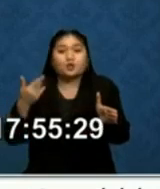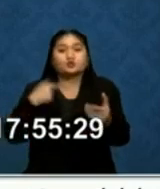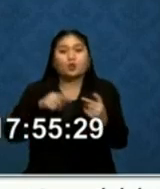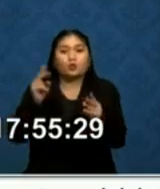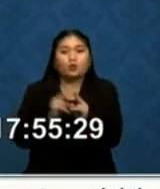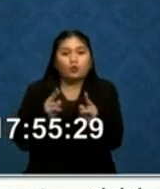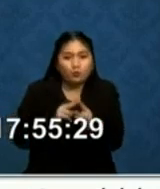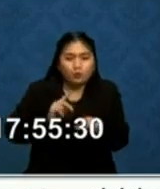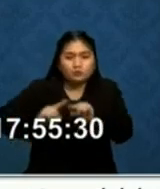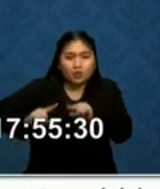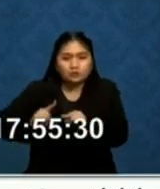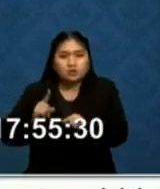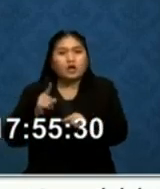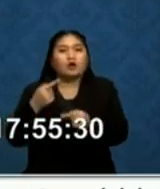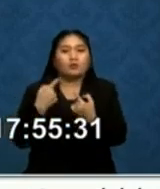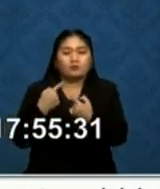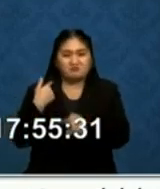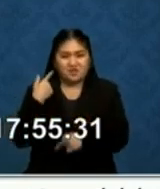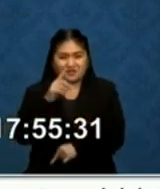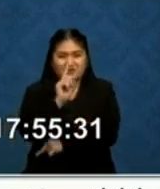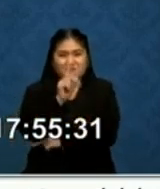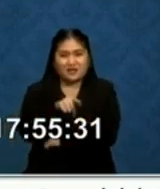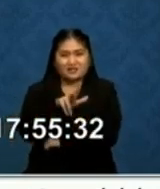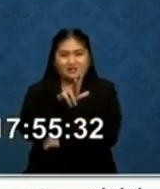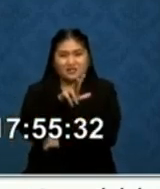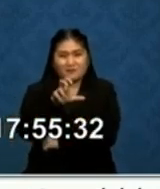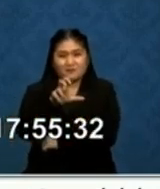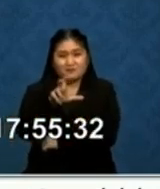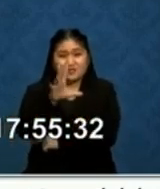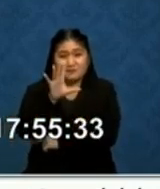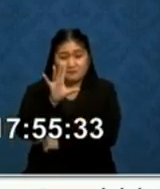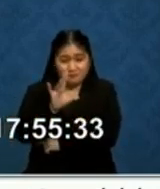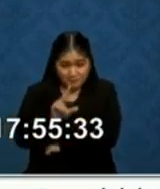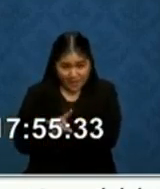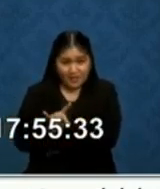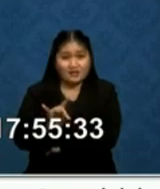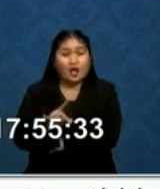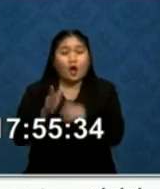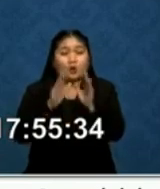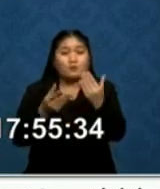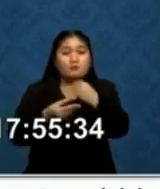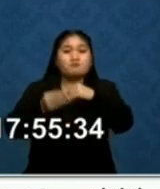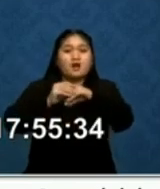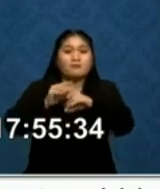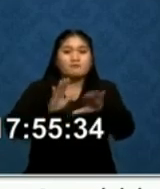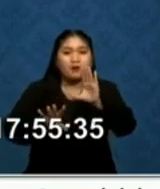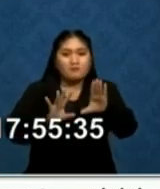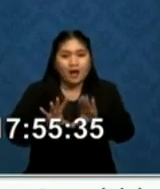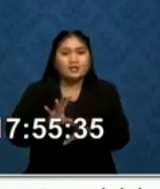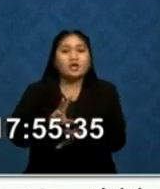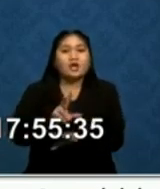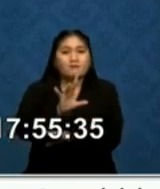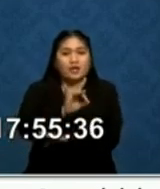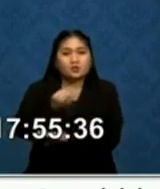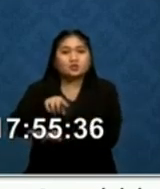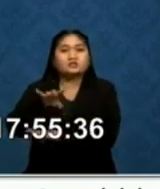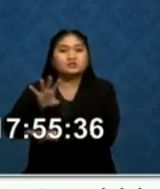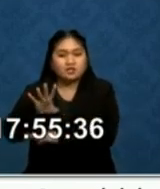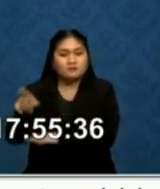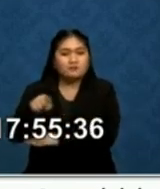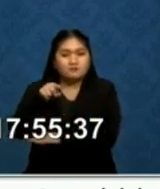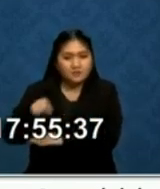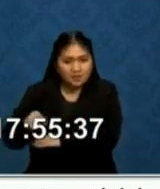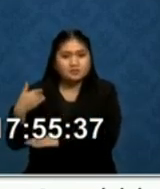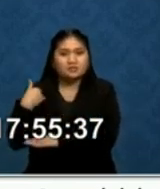ขืนและถูกกระทําอนาจาร 1,038 รายค่ะเพิ่มจากปี2565เป็นร้อยละ 8.4 ค่ะซึ่งส่วนใหญ่เกิด